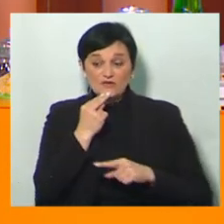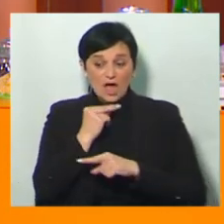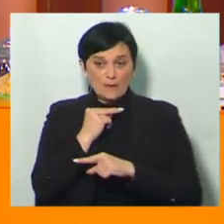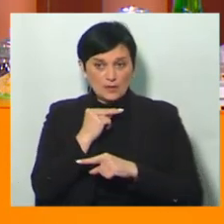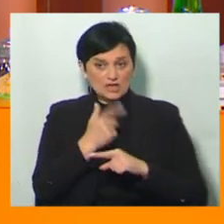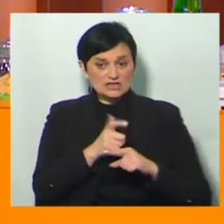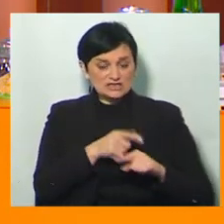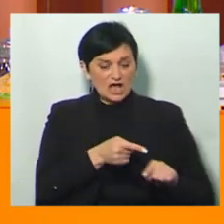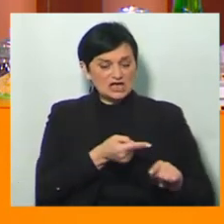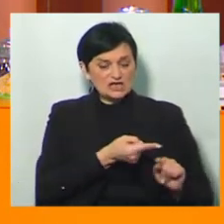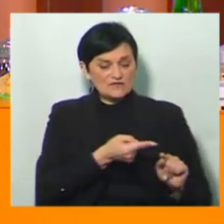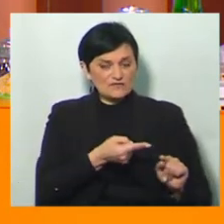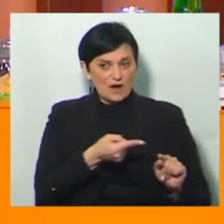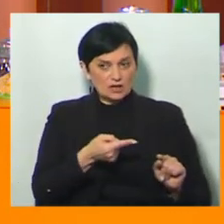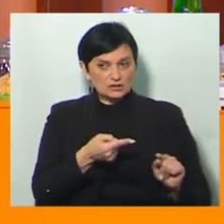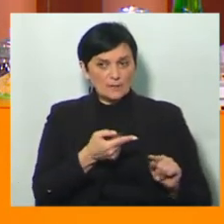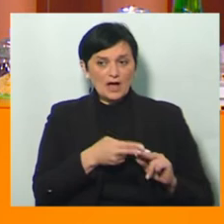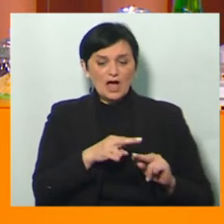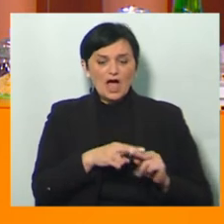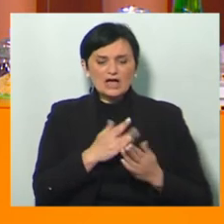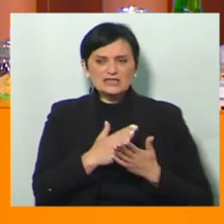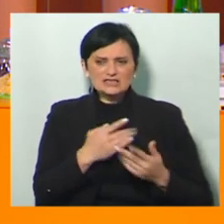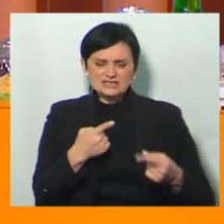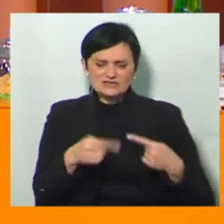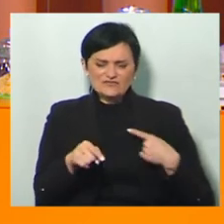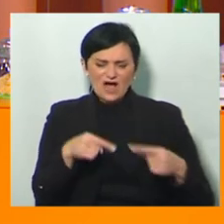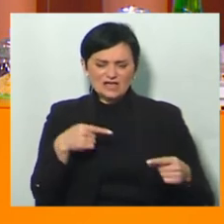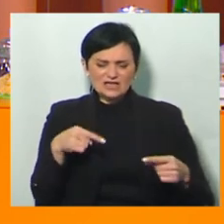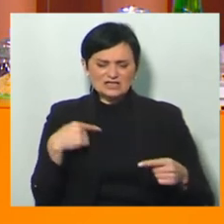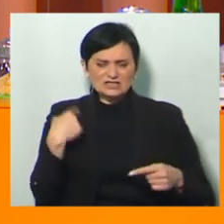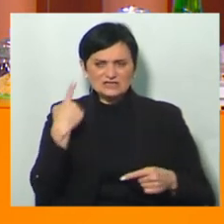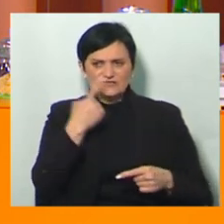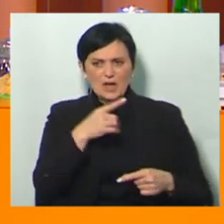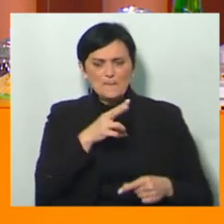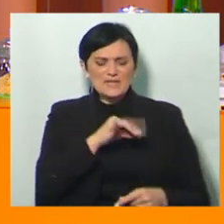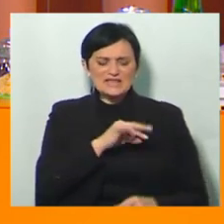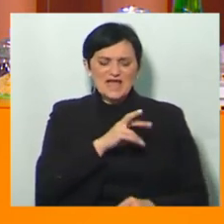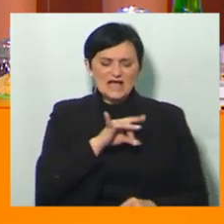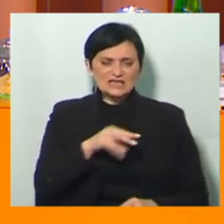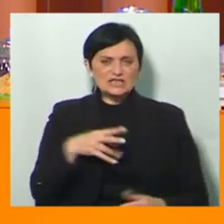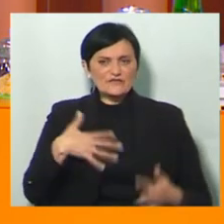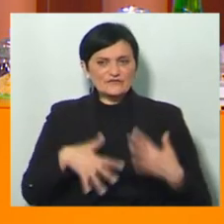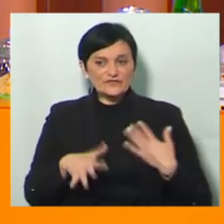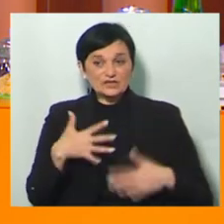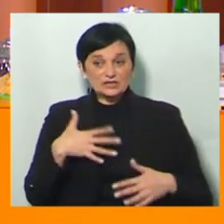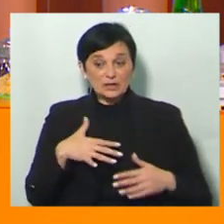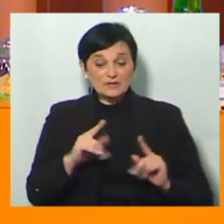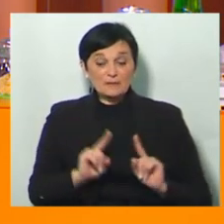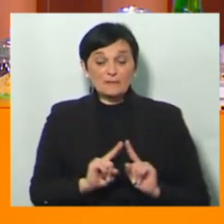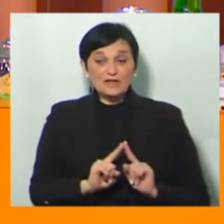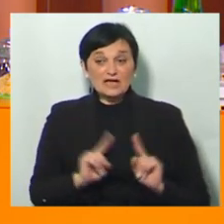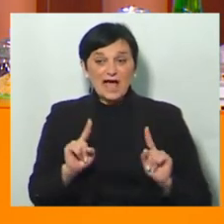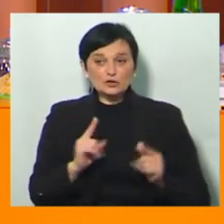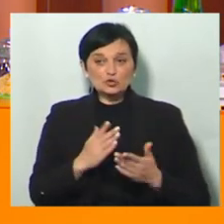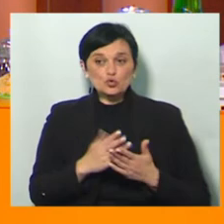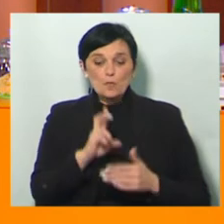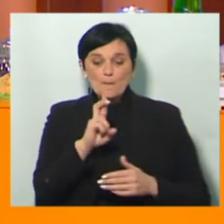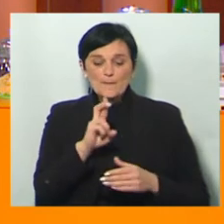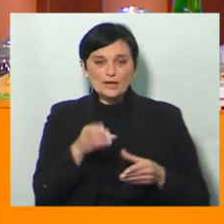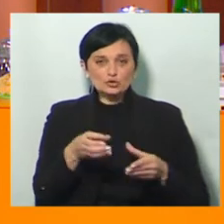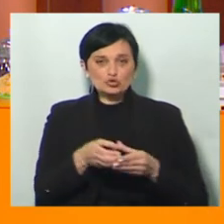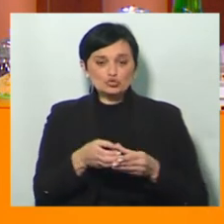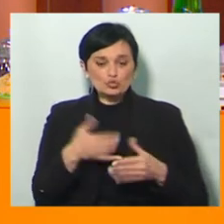ბოჭკო ძალიან გვაკლდება. Ის გახლავთ სხვადასხვა სახის მინერალები და ვიტამინები, განსაკუთრებით ეს არის